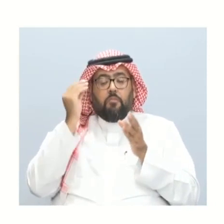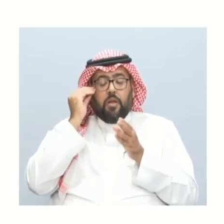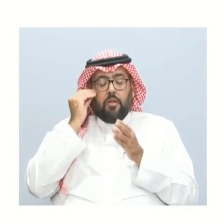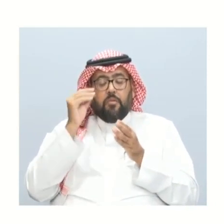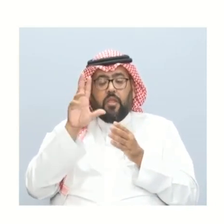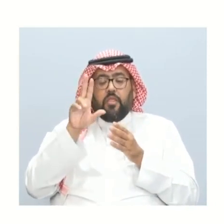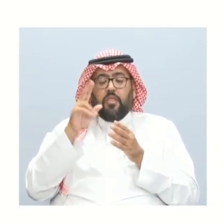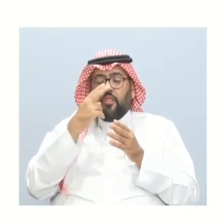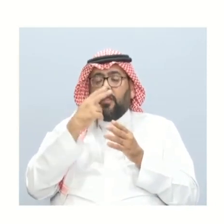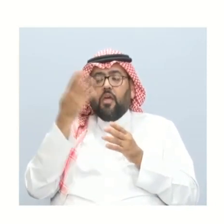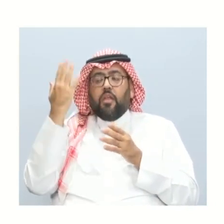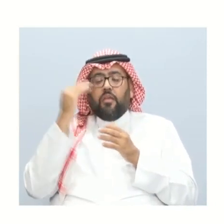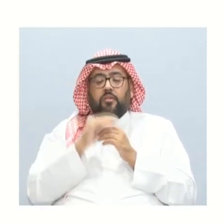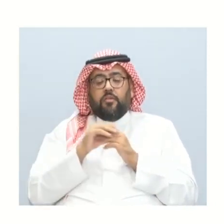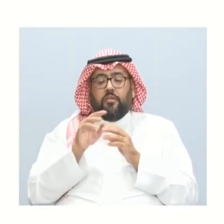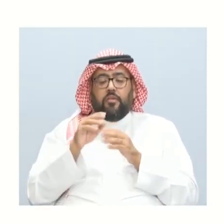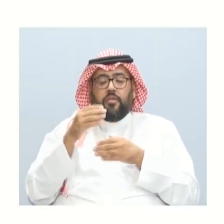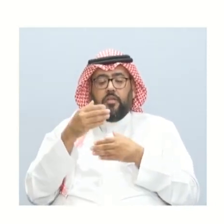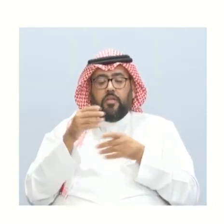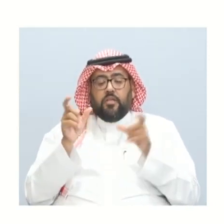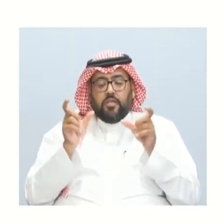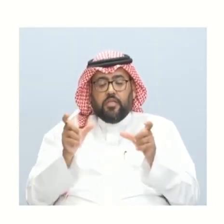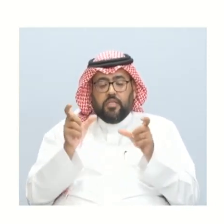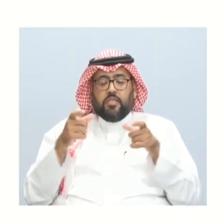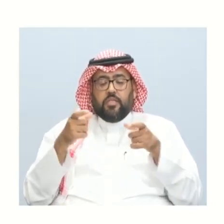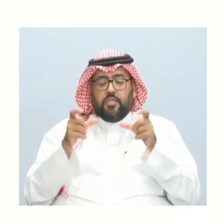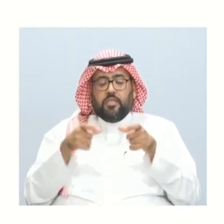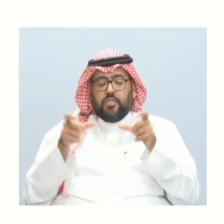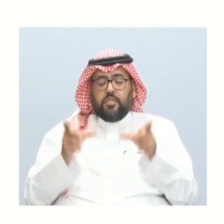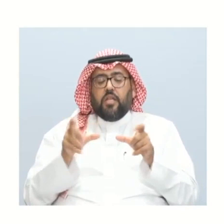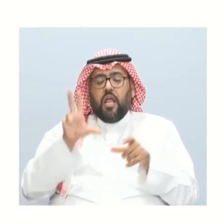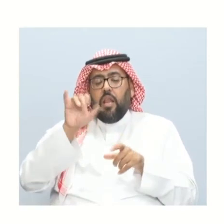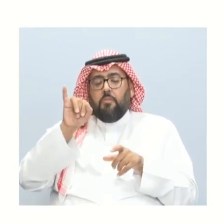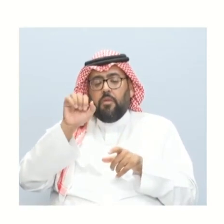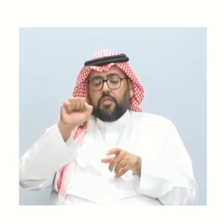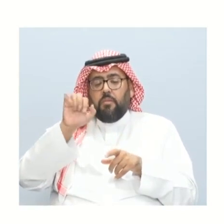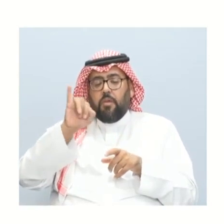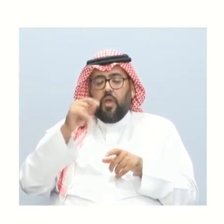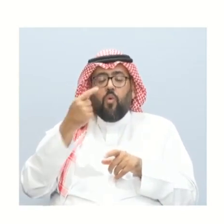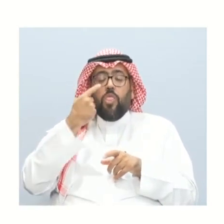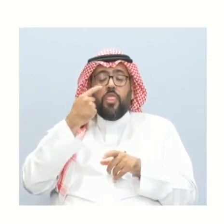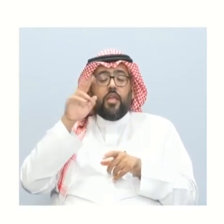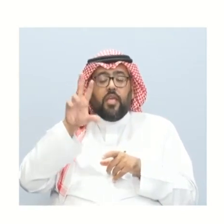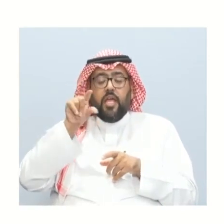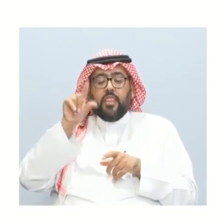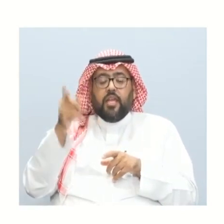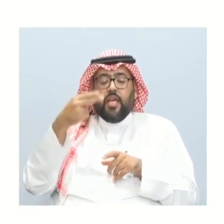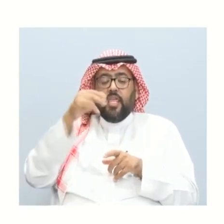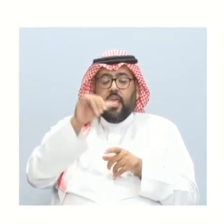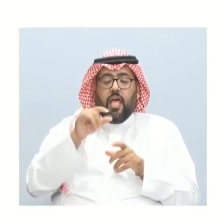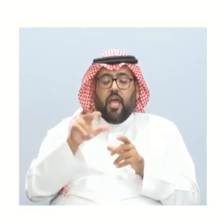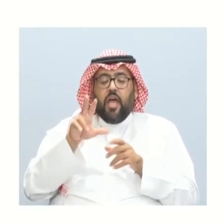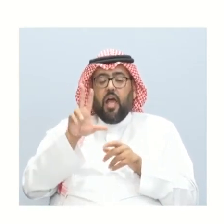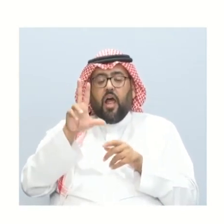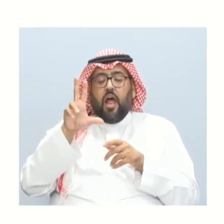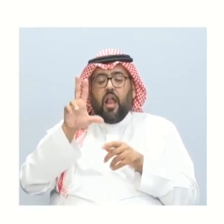التاريخيه كحصن المصمك واثار الدرعيه التاريخيه والمتحف